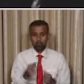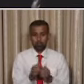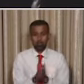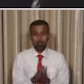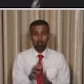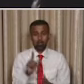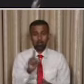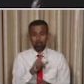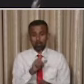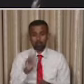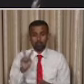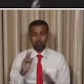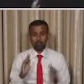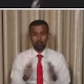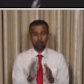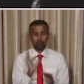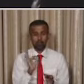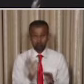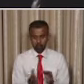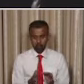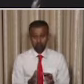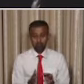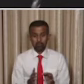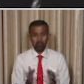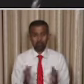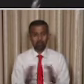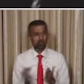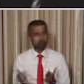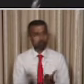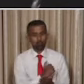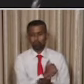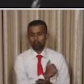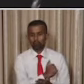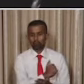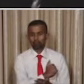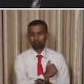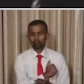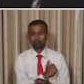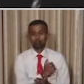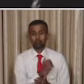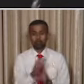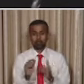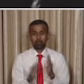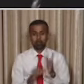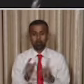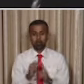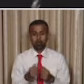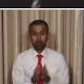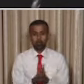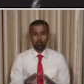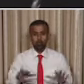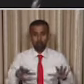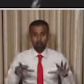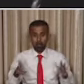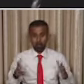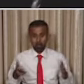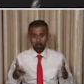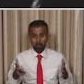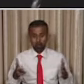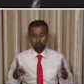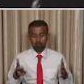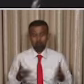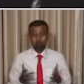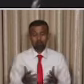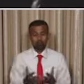70 ගෙවල් ගිනිබත් කළා, උන් ඉදි තැන් නැති කළා, මහජන නියෝජිතයන් 800කට පමණ ඉතා